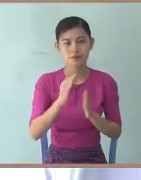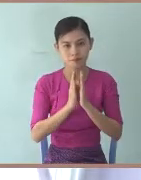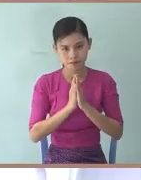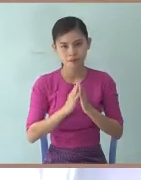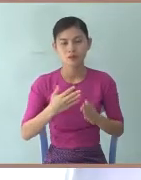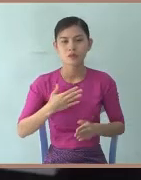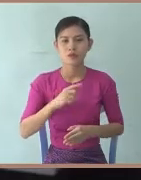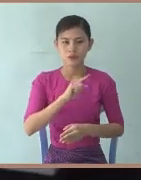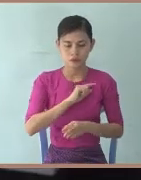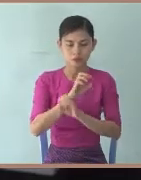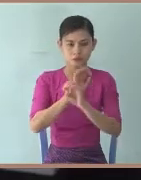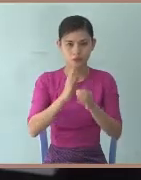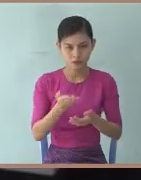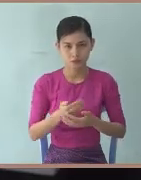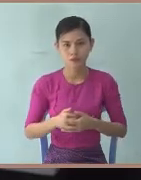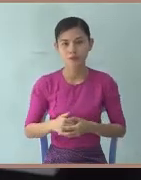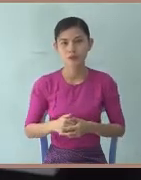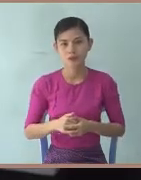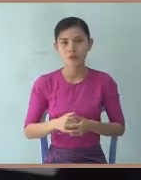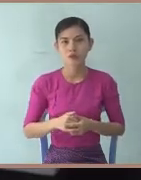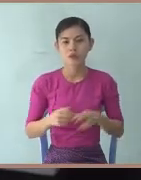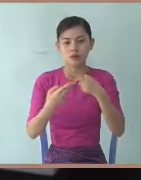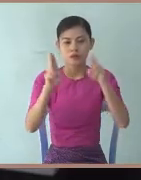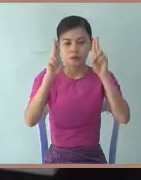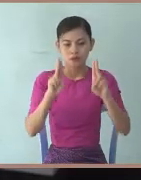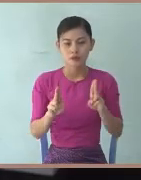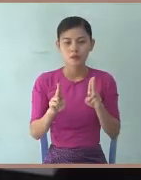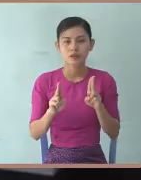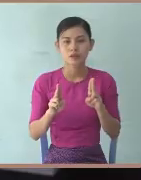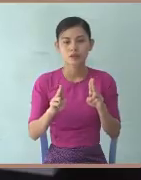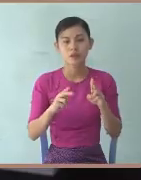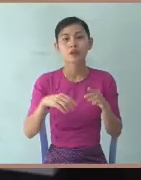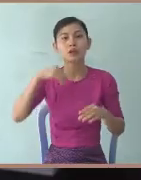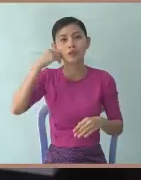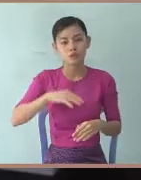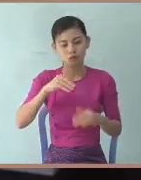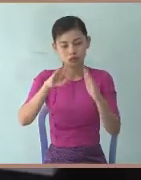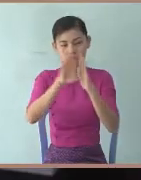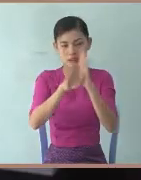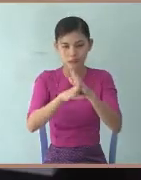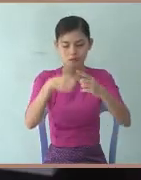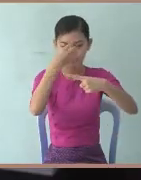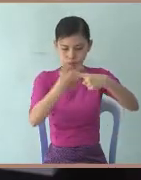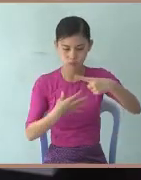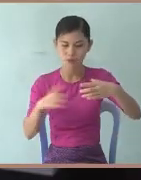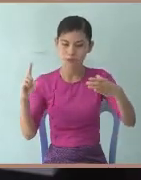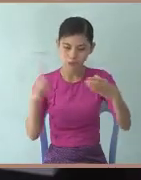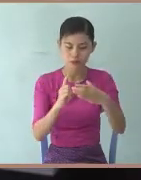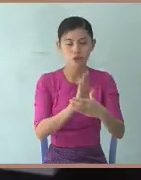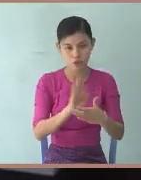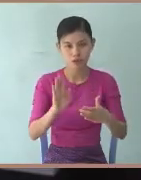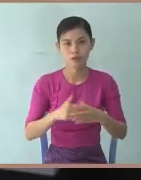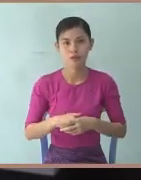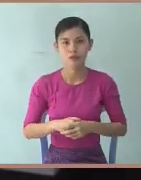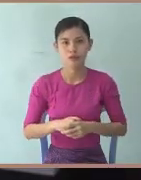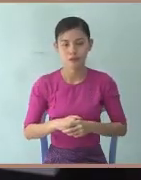ည်းရှိပါသေးတယ်ရှင ်အားလုံးပဲမင်္ဂလာပါကျွန်တော်နာမည်ကတော့ကိုတန်ခေါင်ဖြစ်ပါတယ်မြင်းချနာမြို့မှာလူငယ်ကန်တာအတီးကြီးမှာပါဝင်လှူဆောင်နေတဲ့လူင